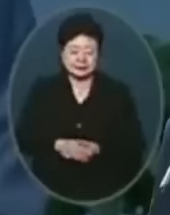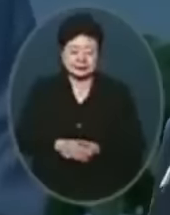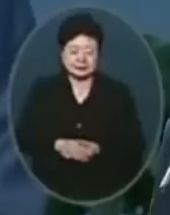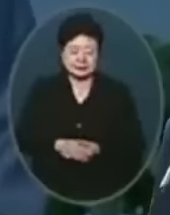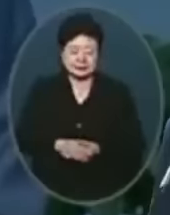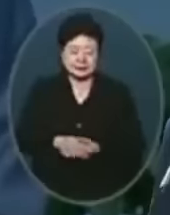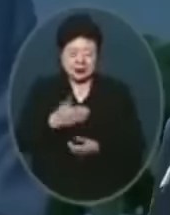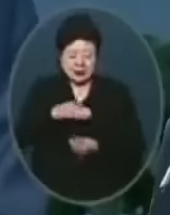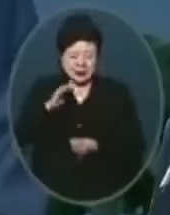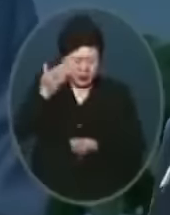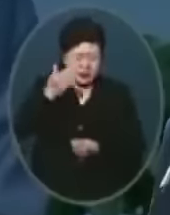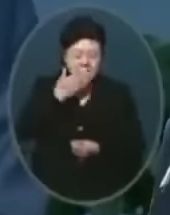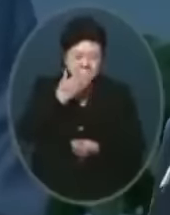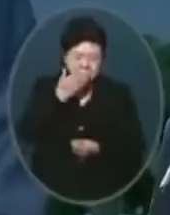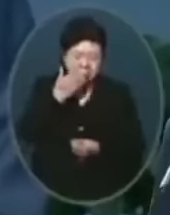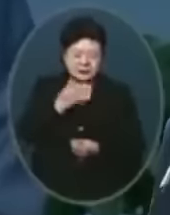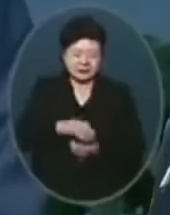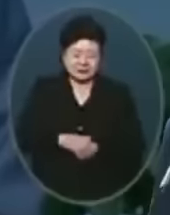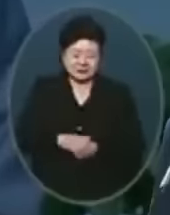하면 된다.